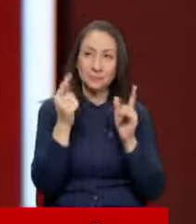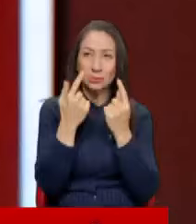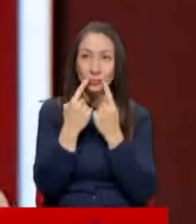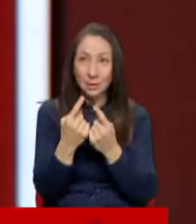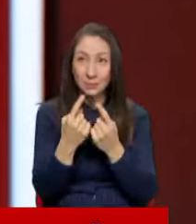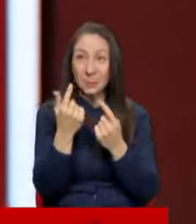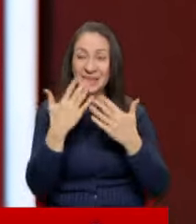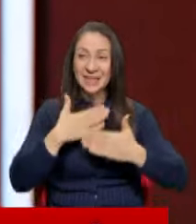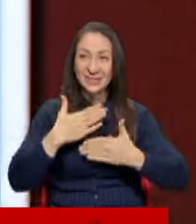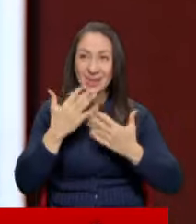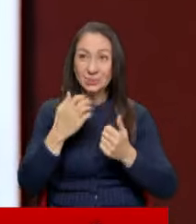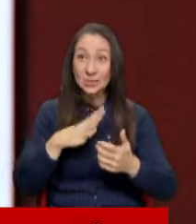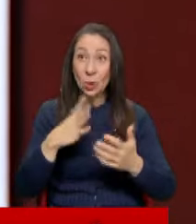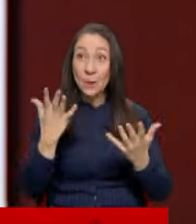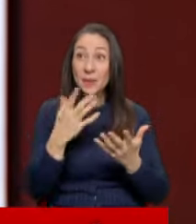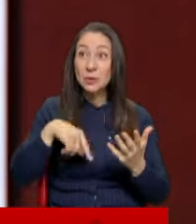söyleyeyim biraz